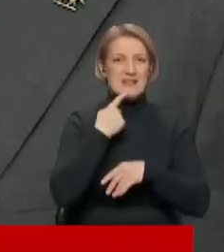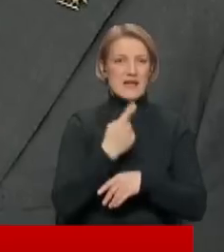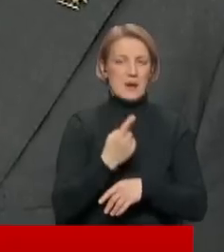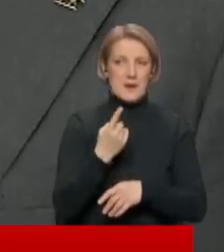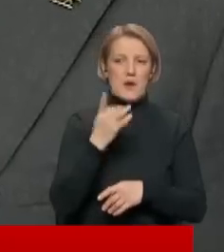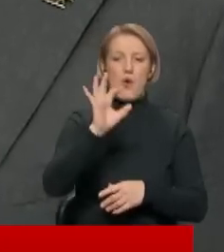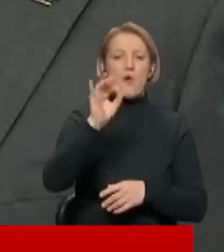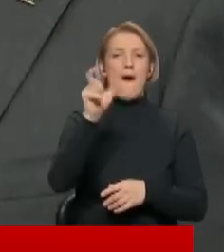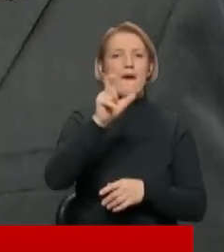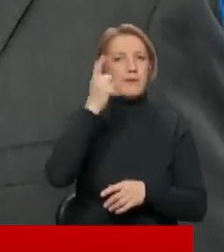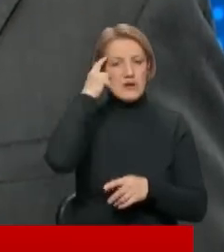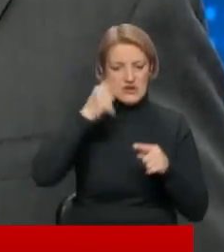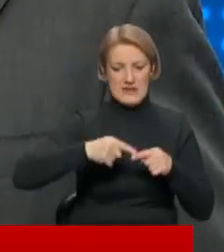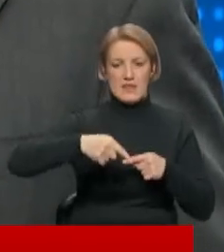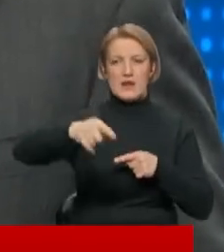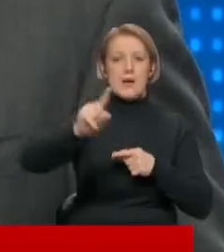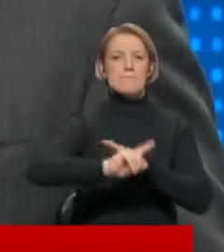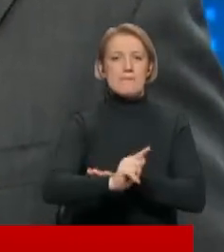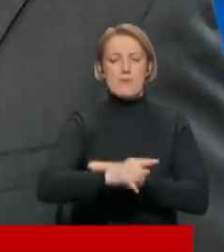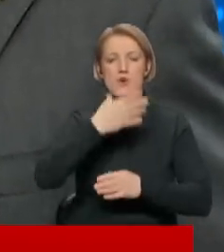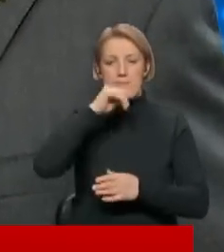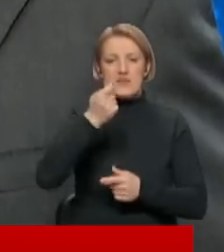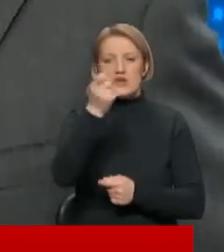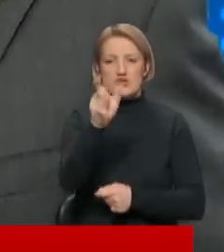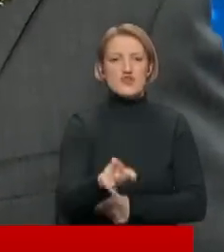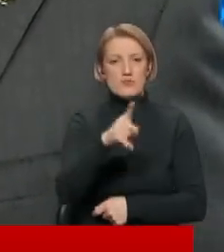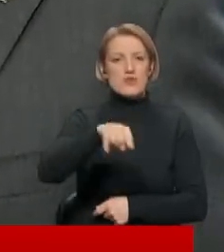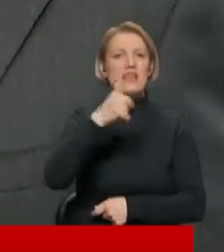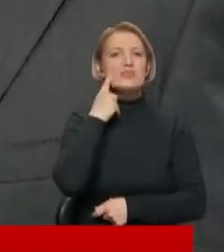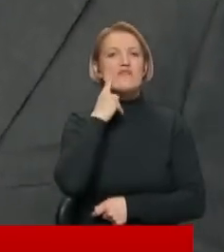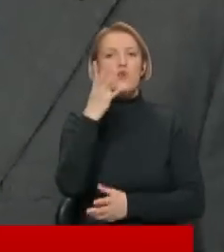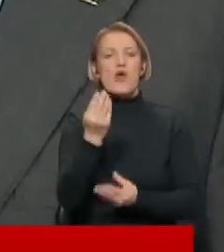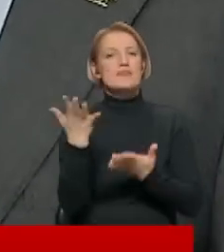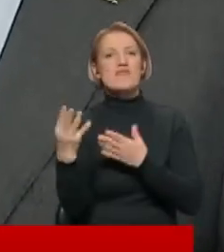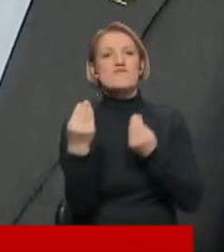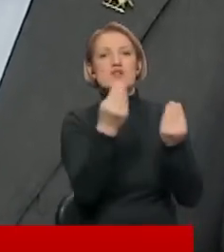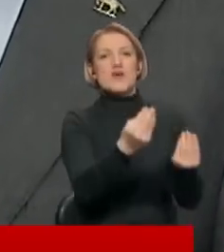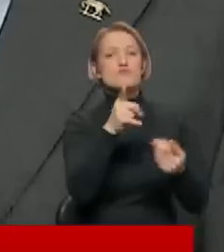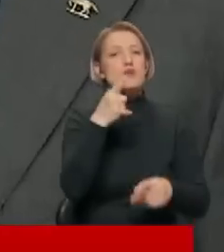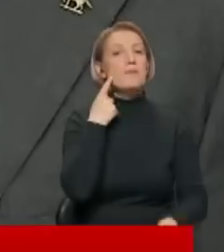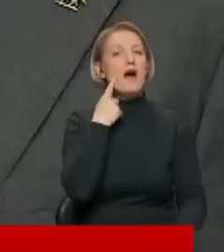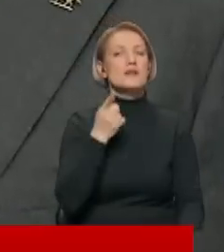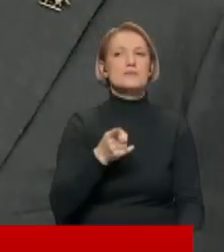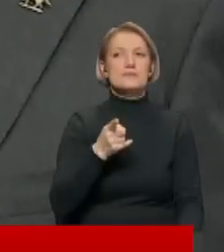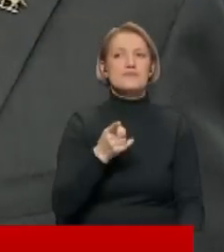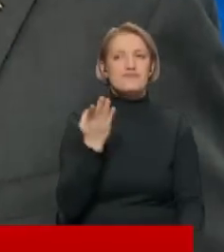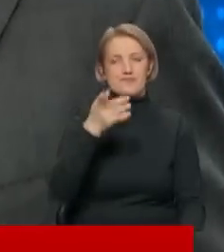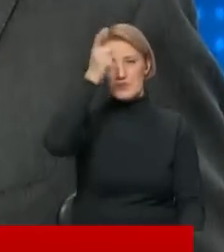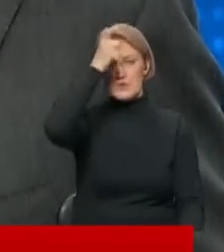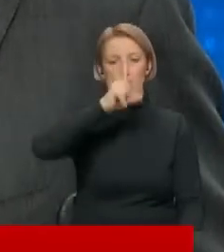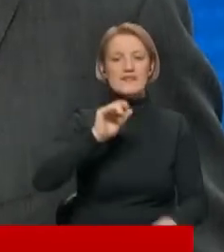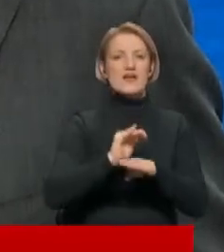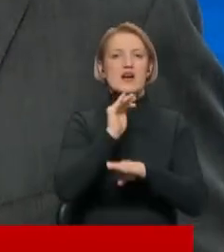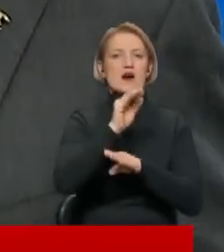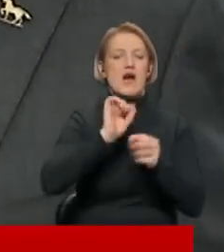Ocak ayının başından itibaren memur emekli işçi bunlara devlet olarak ne vereceksiniz Bunlara bakalım fiili olarak Türkiye'de